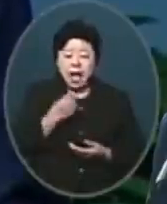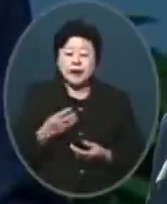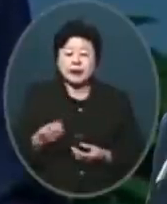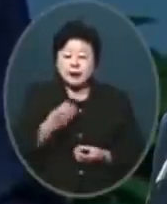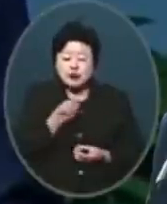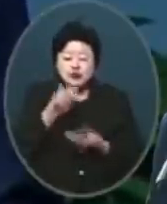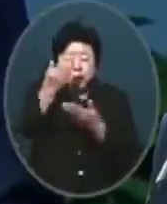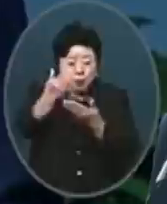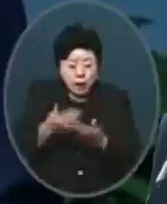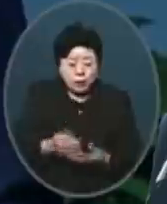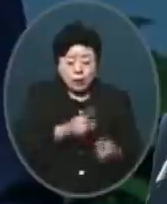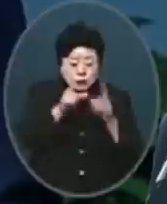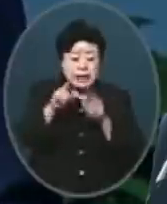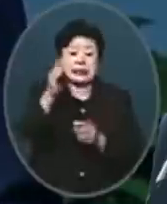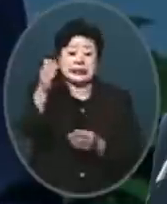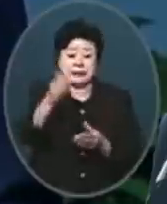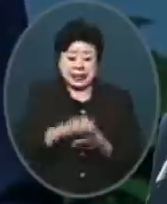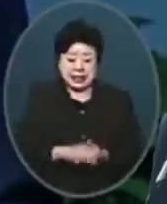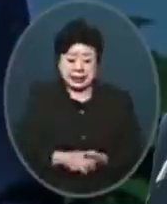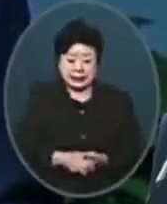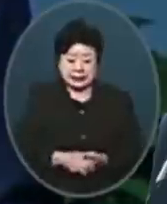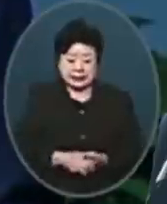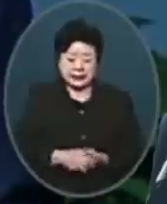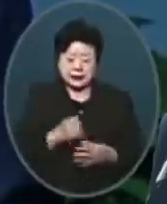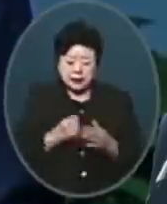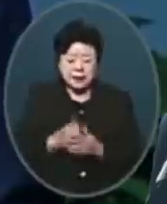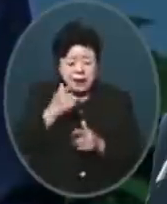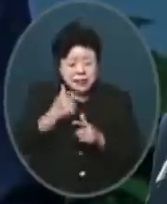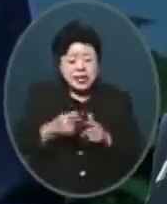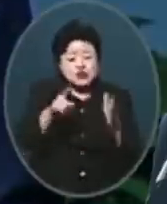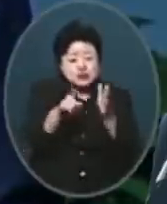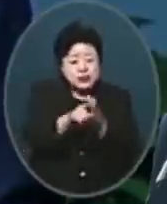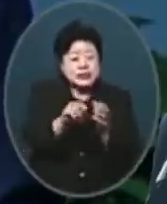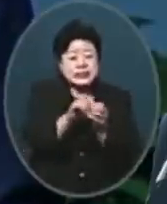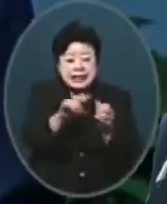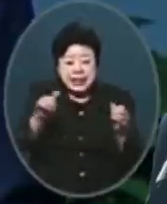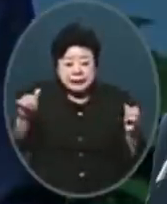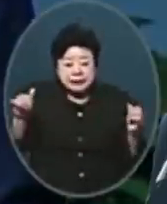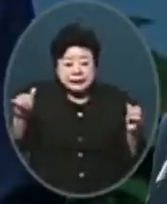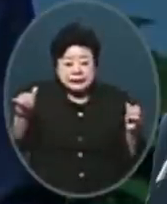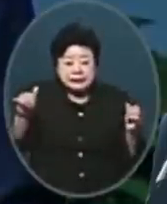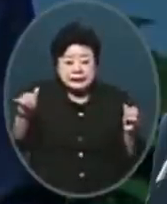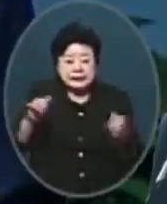아브라함의 복을 받고 살게 되는 것입니다. 그러므로 예수 믿는 사람은